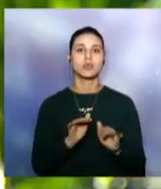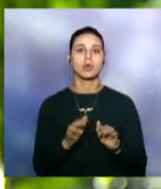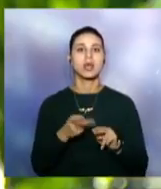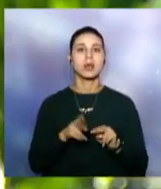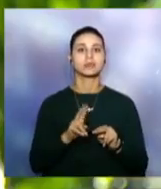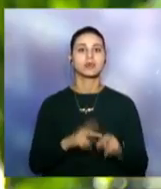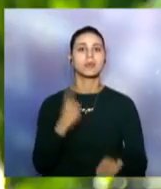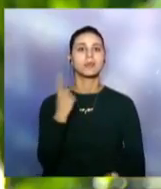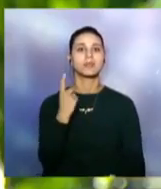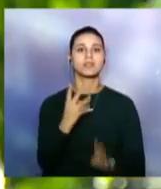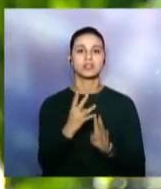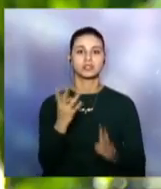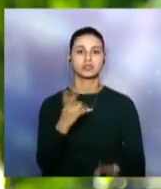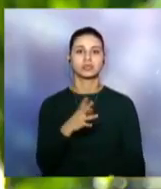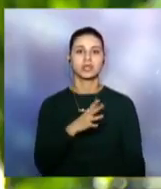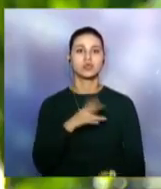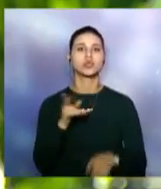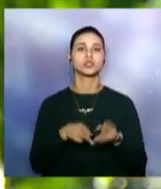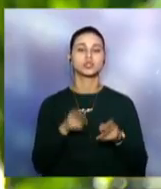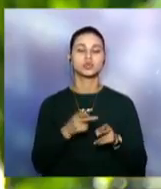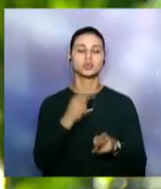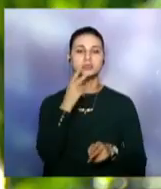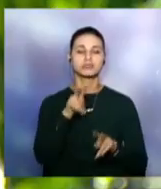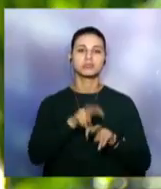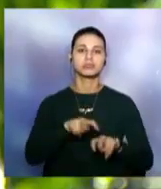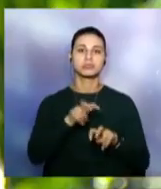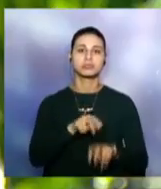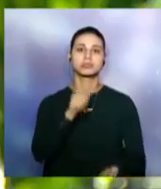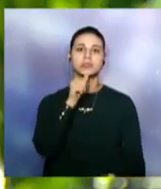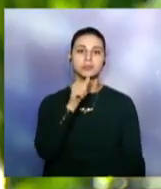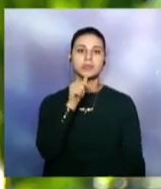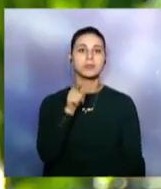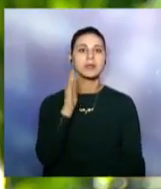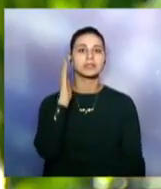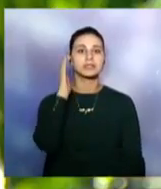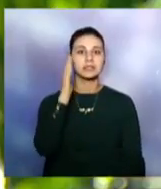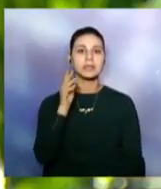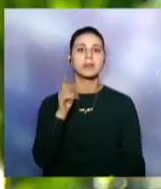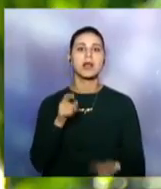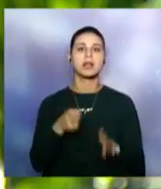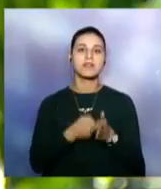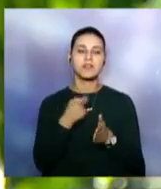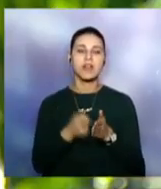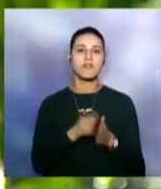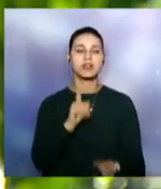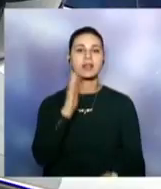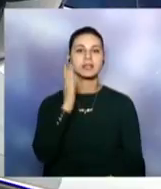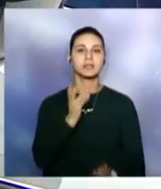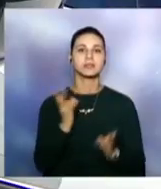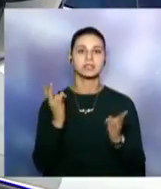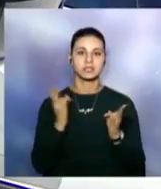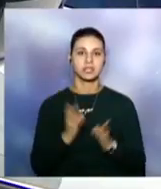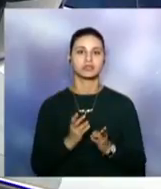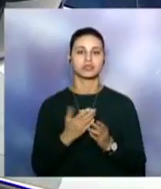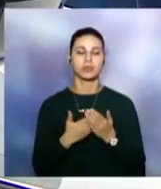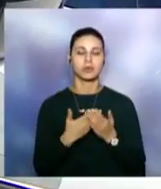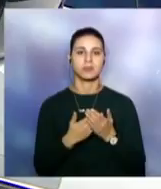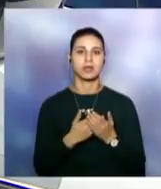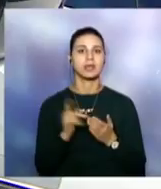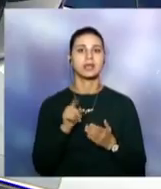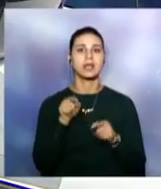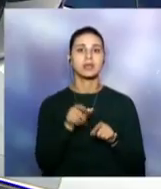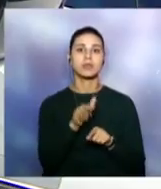ამიტომ პირველად უნდა მივიდეს ქირურგთან, ნახოს ქირურგმა, ქირურგი დაუნიშნოს მას კვლევებს, რა კვლევები